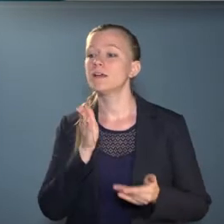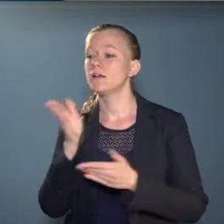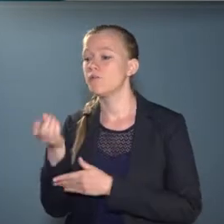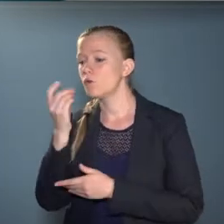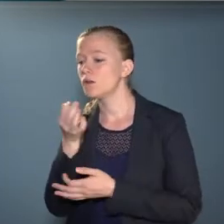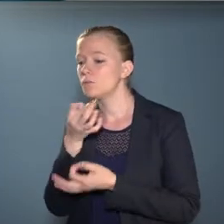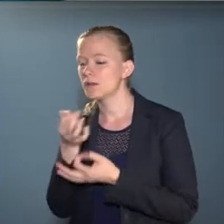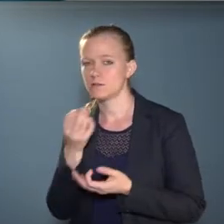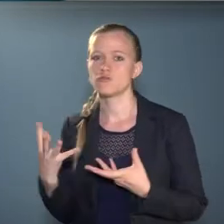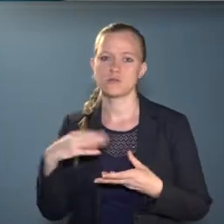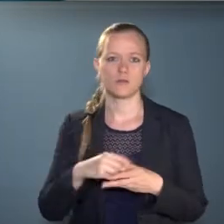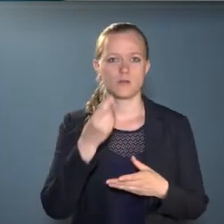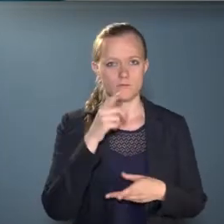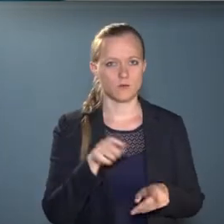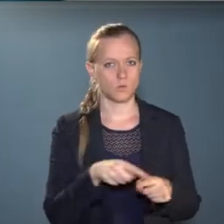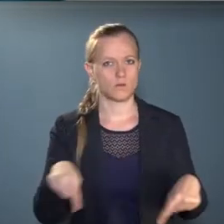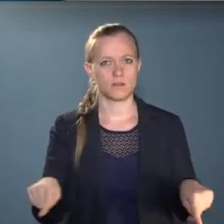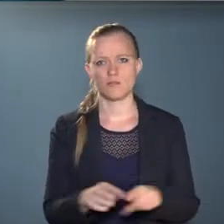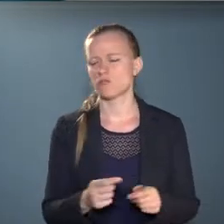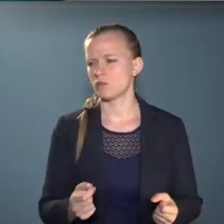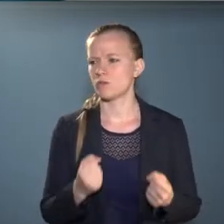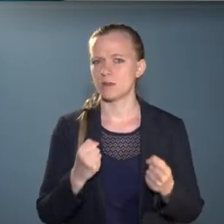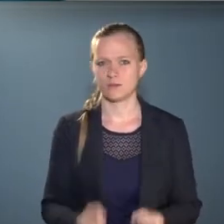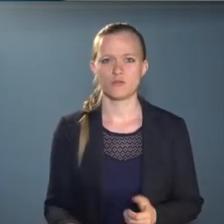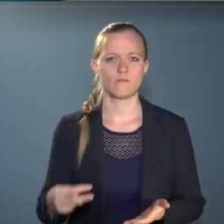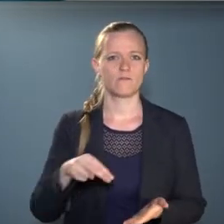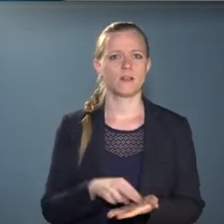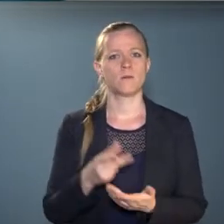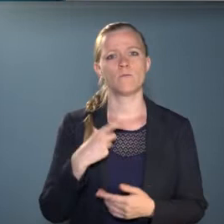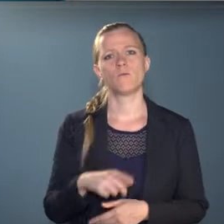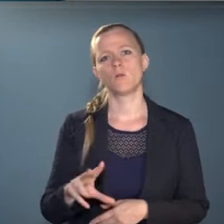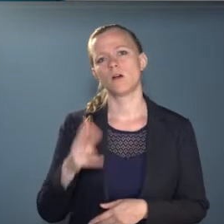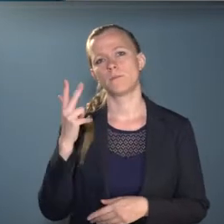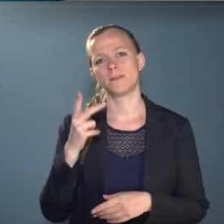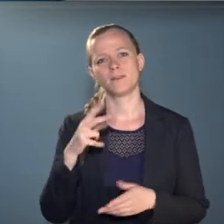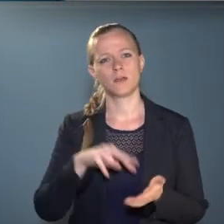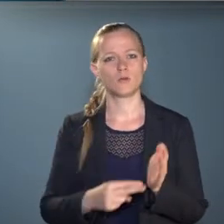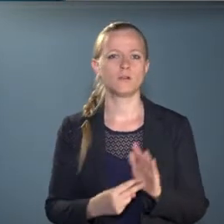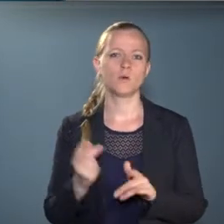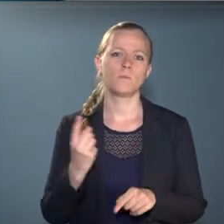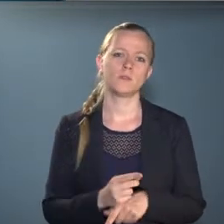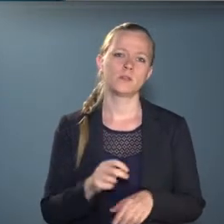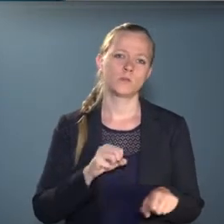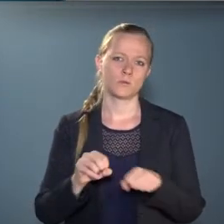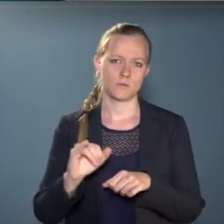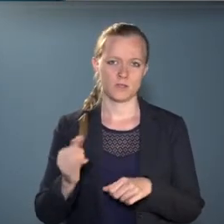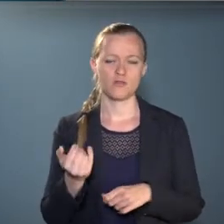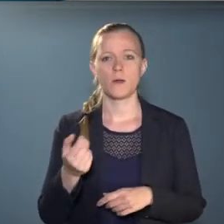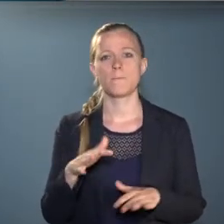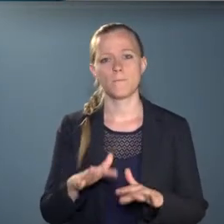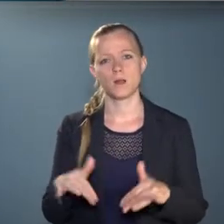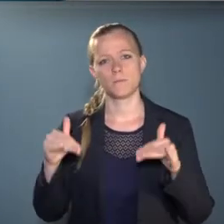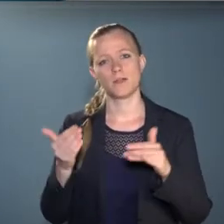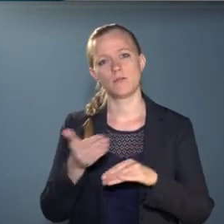volna, akkor csatlakoztak volna ők is. Nagyon markánsan lépett föl még a kérdésben a harmadik kerület Jóbudai Önkormányzat, és a parlament előtt